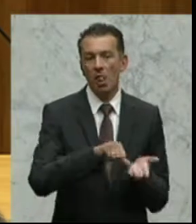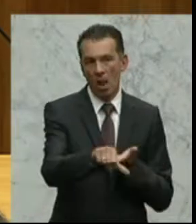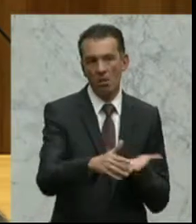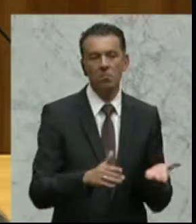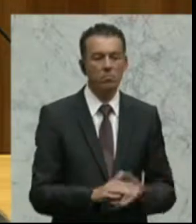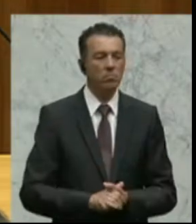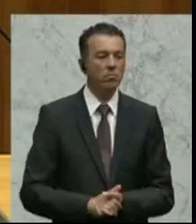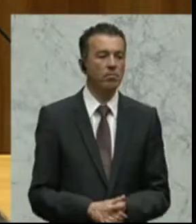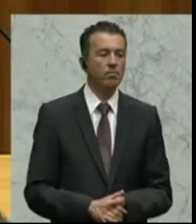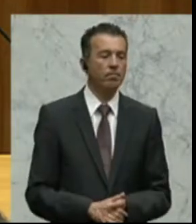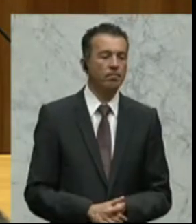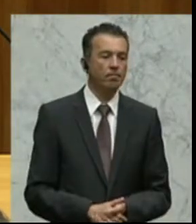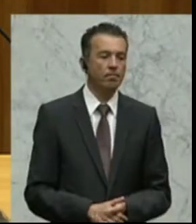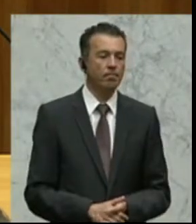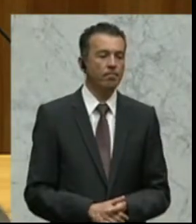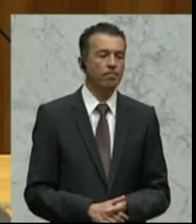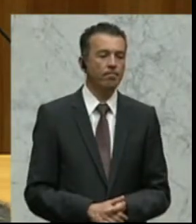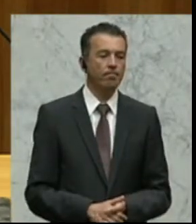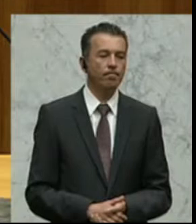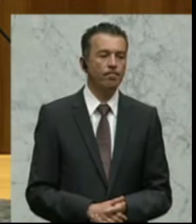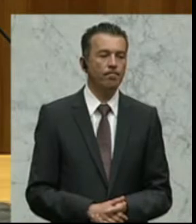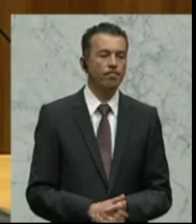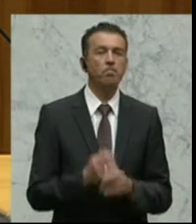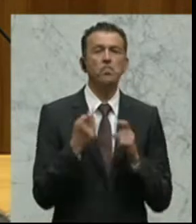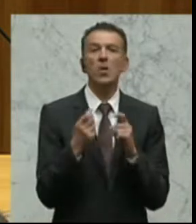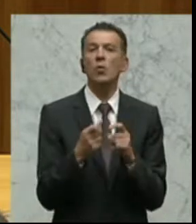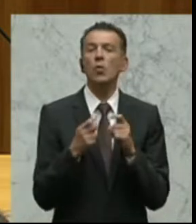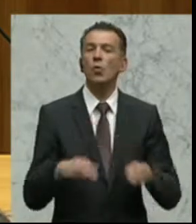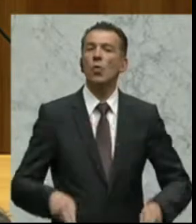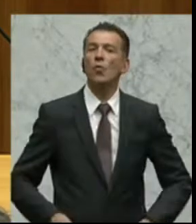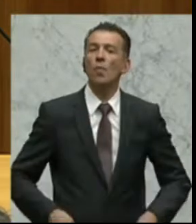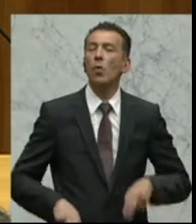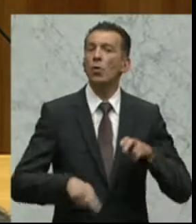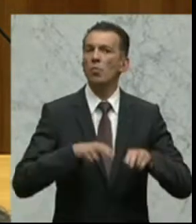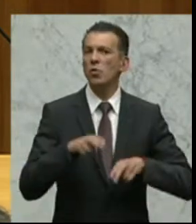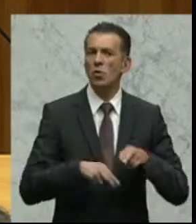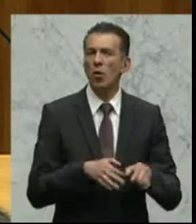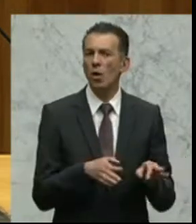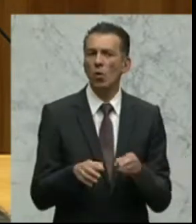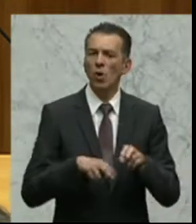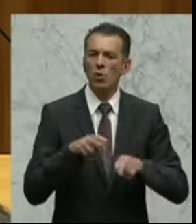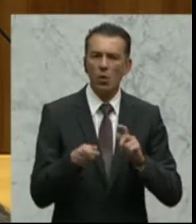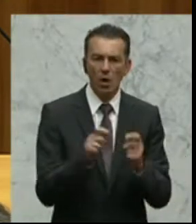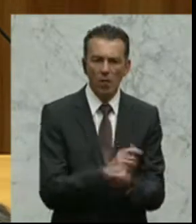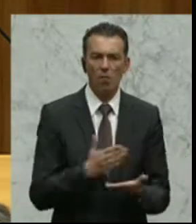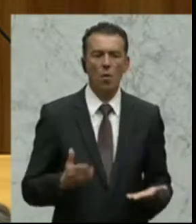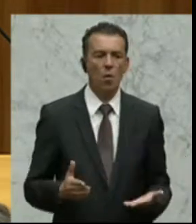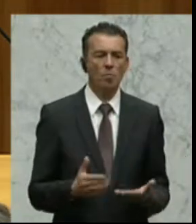Und die Frage, ob die Diskussion um eine Vermögensbesteuerung oder um eine Steuerreform jetzt angetreten wurde, um